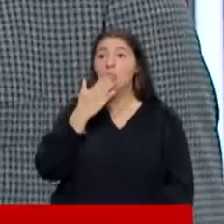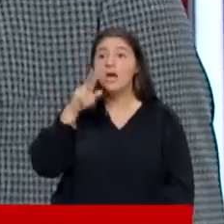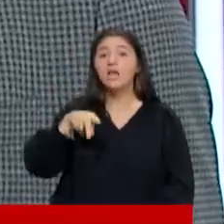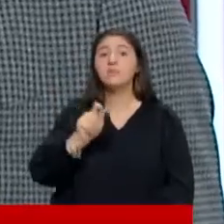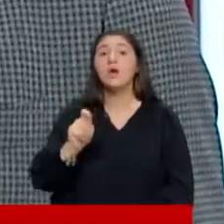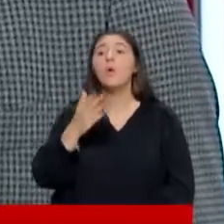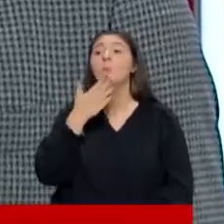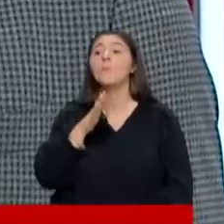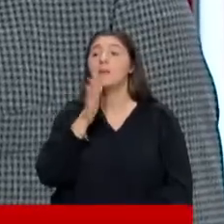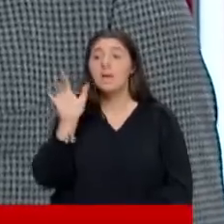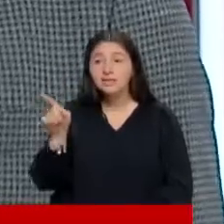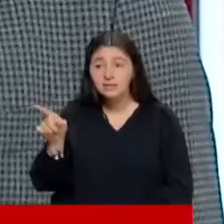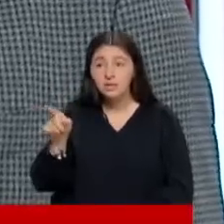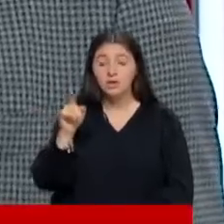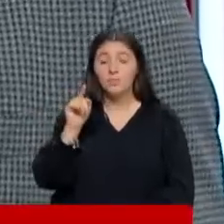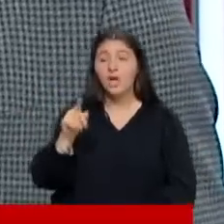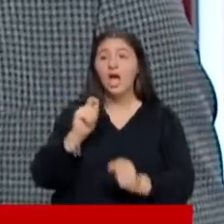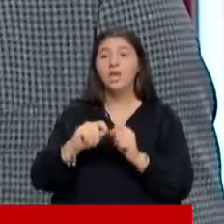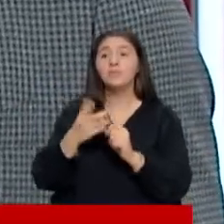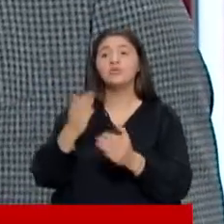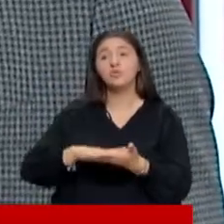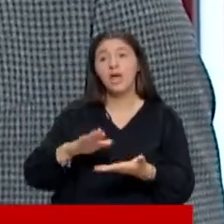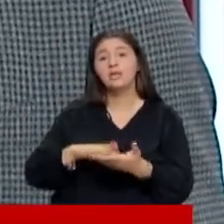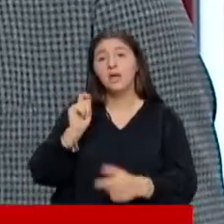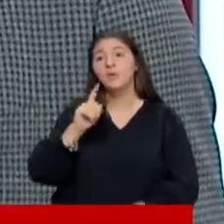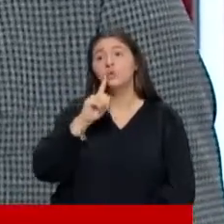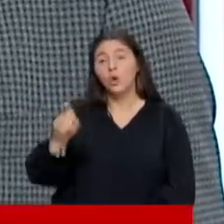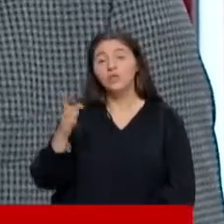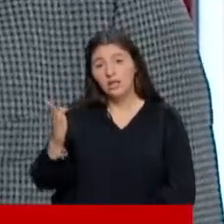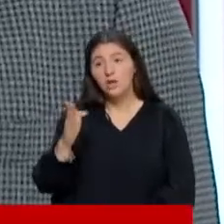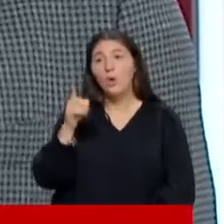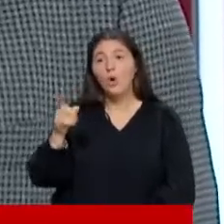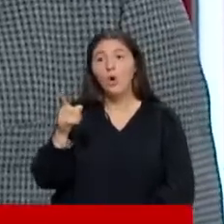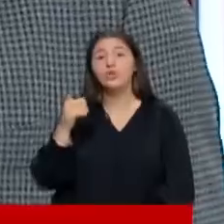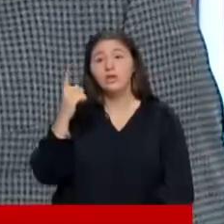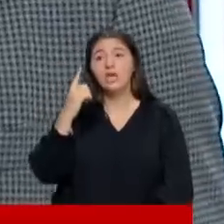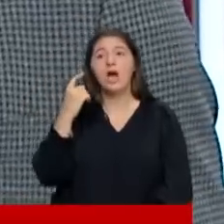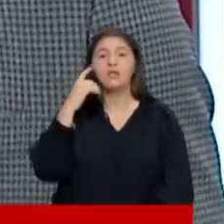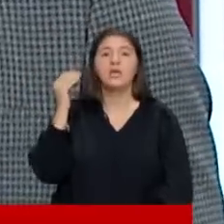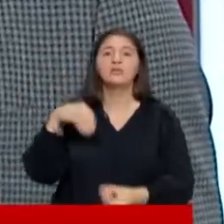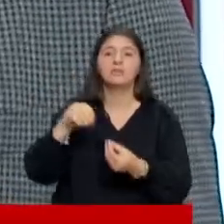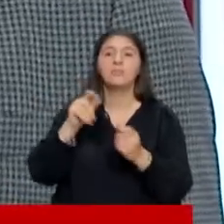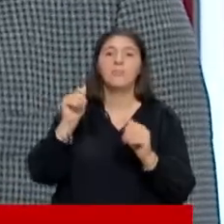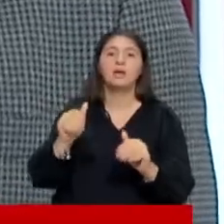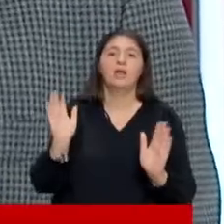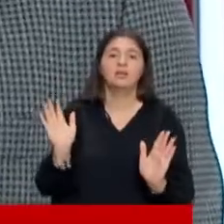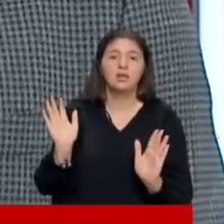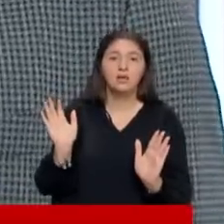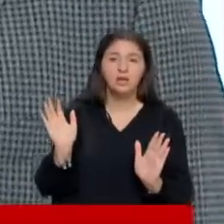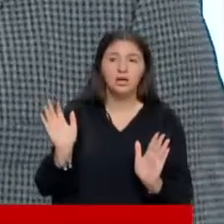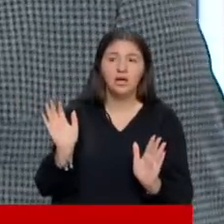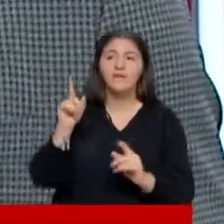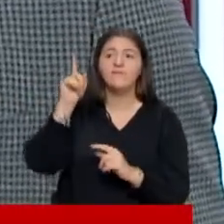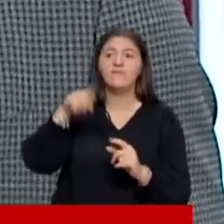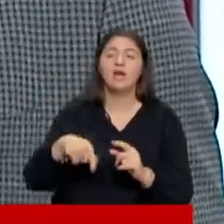yazması yoktu bu ekonomiyi nasıl düzeltirsin diye sorsalar Onun da ilk aklına zam yapmak gelirdi